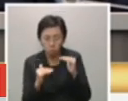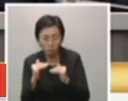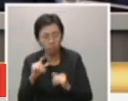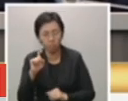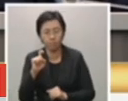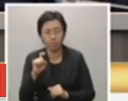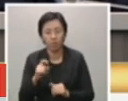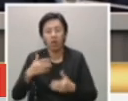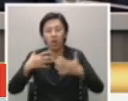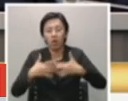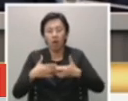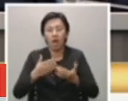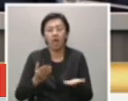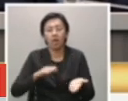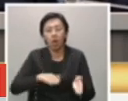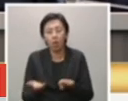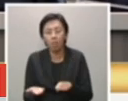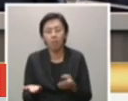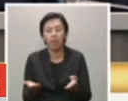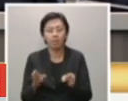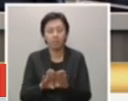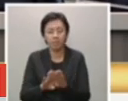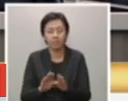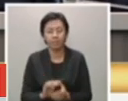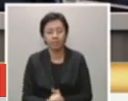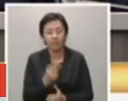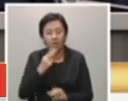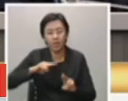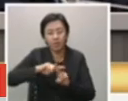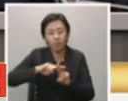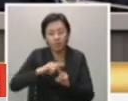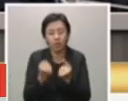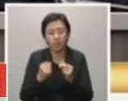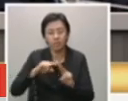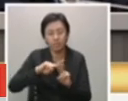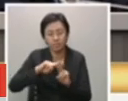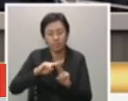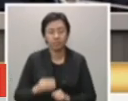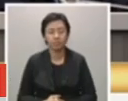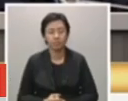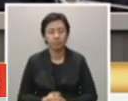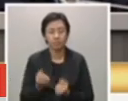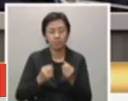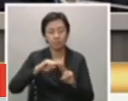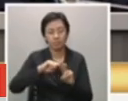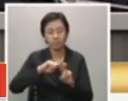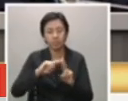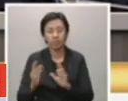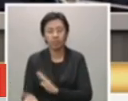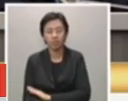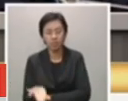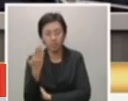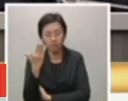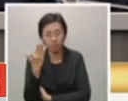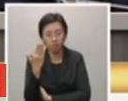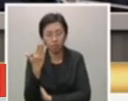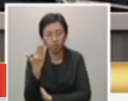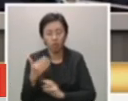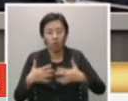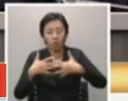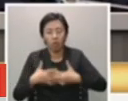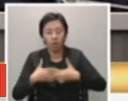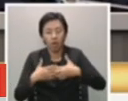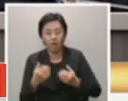านก็ปิดตัวอย่างที่เห็นท่านไปดูเชฟโรเลตล่าสุดเมื่อเช้านี้โรงงานฟูจิคุระ